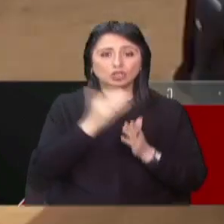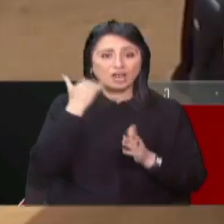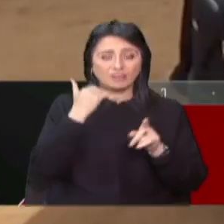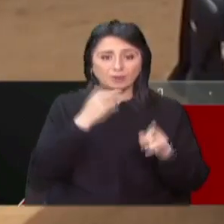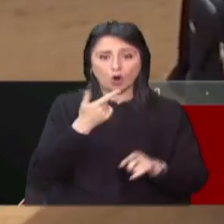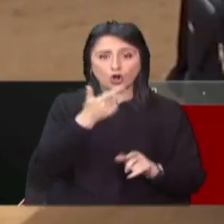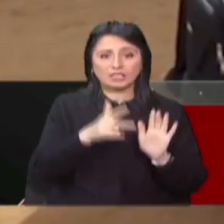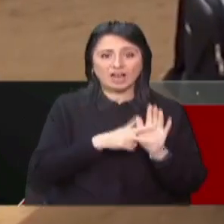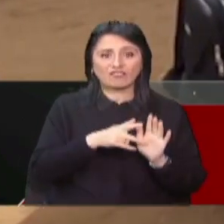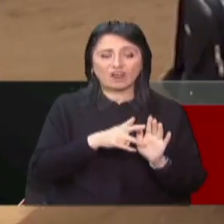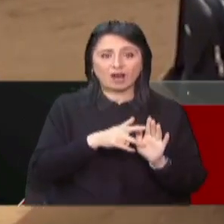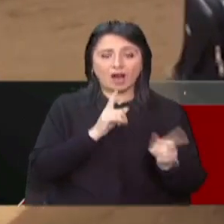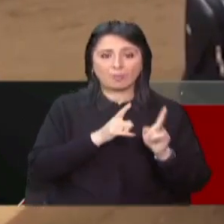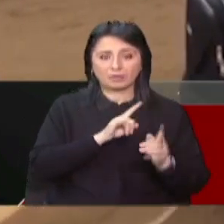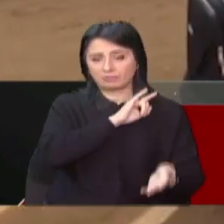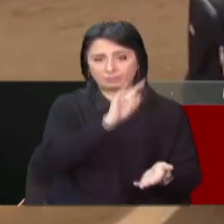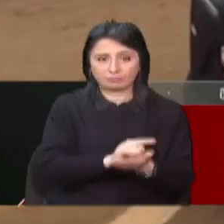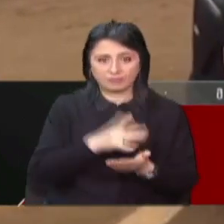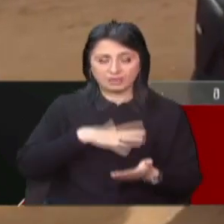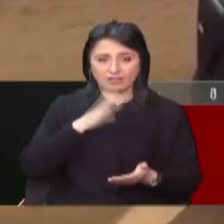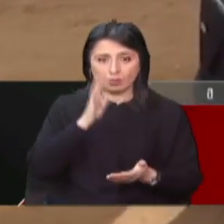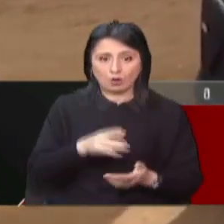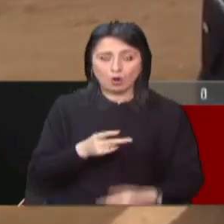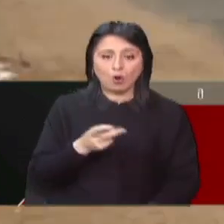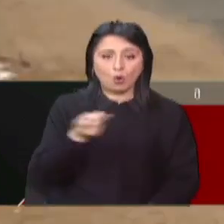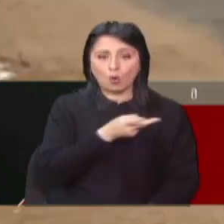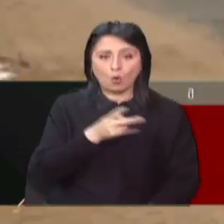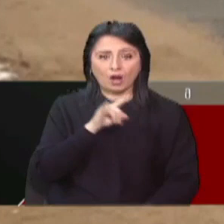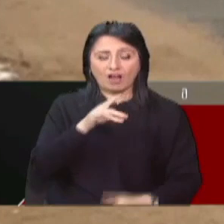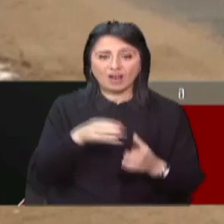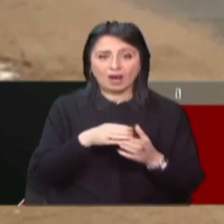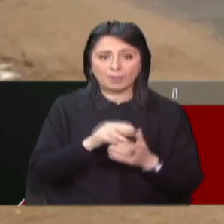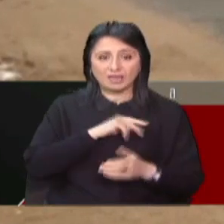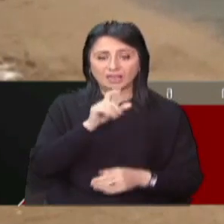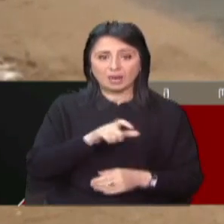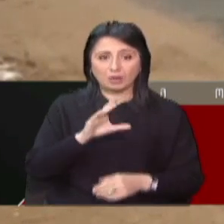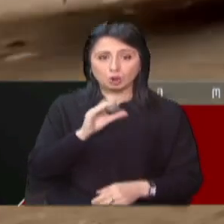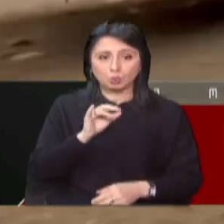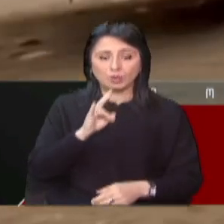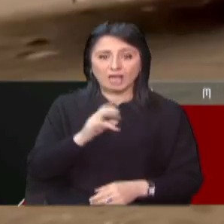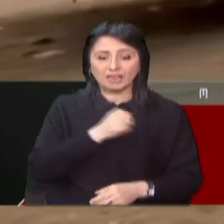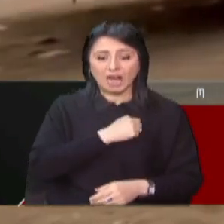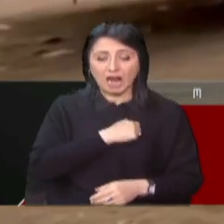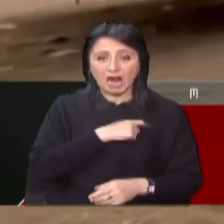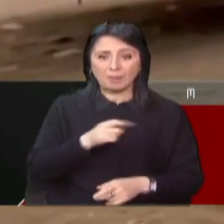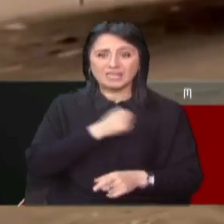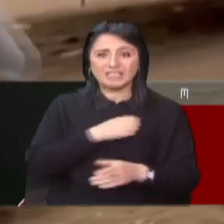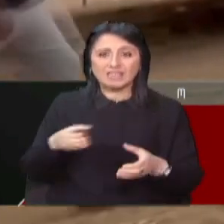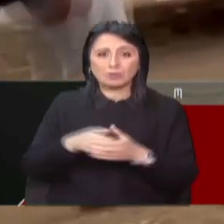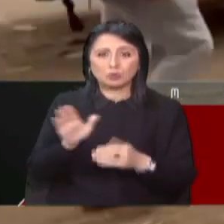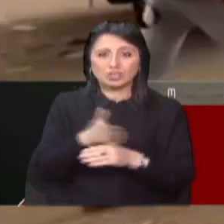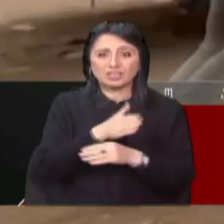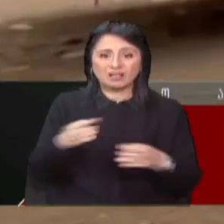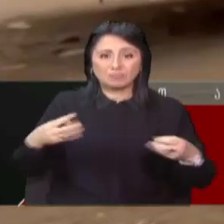ისინი 28 აპრილის რეისით ჩამოვლენ საქართველოში. ორი ავიაკომპანიის თანამშრომლებმა სუდანის არმიასა და გასამხედროებული